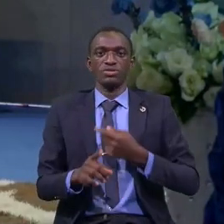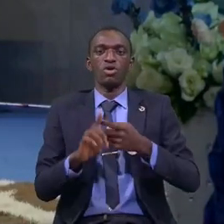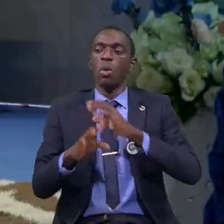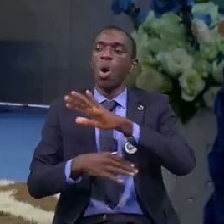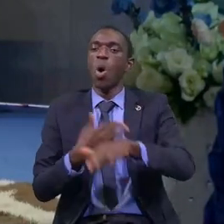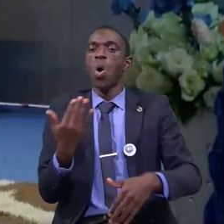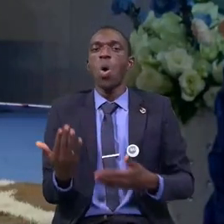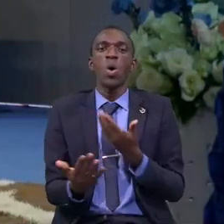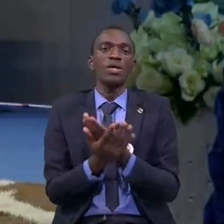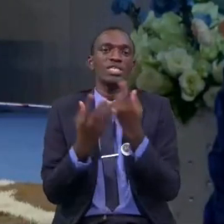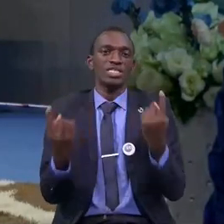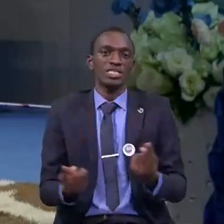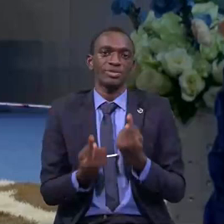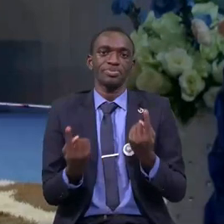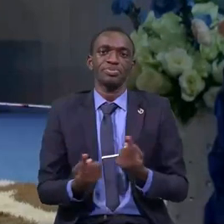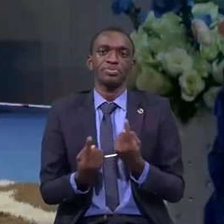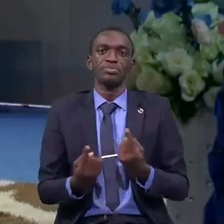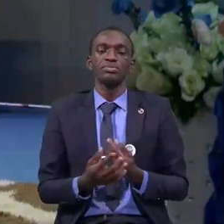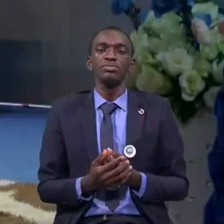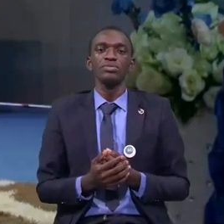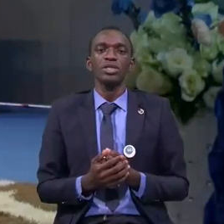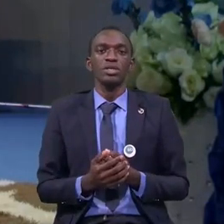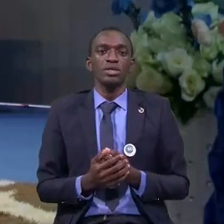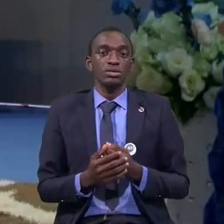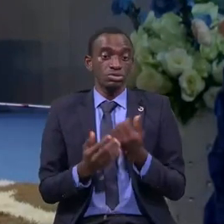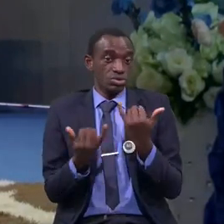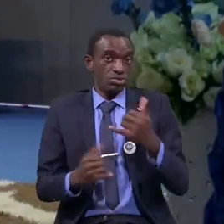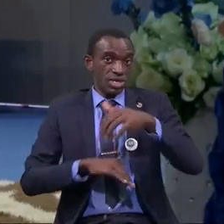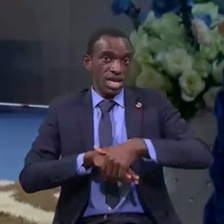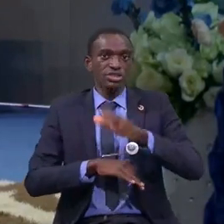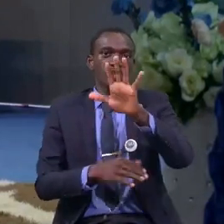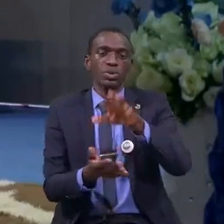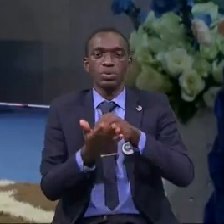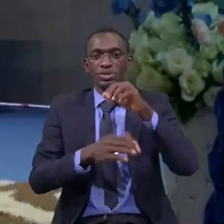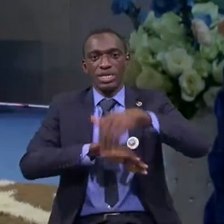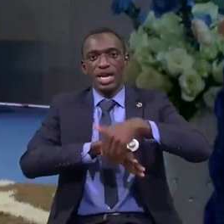et pour nous purifier de tout péché. Ce soir, c'est ta soirée.